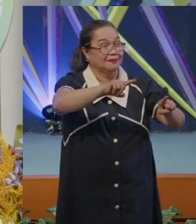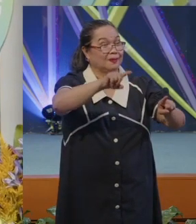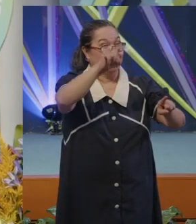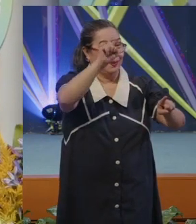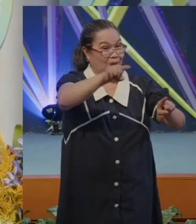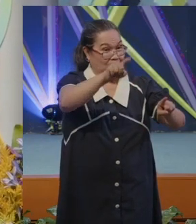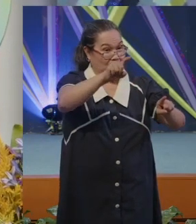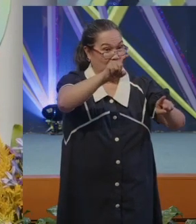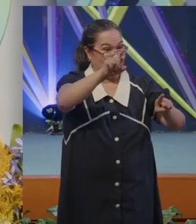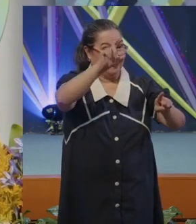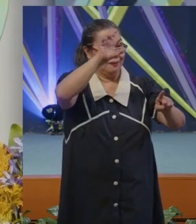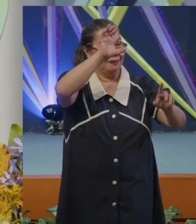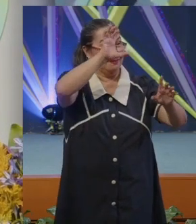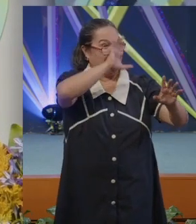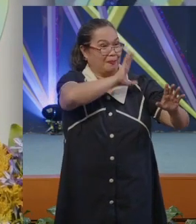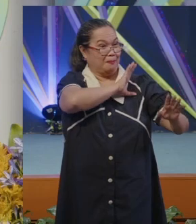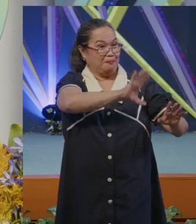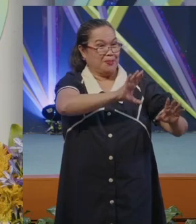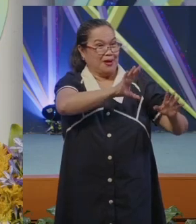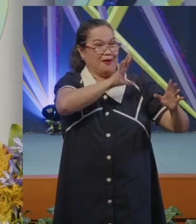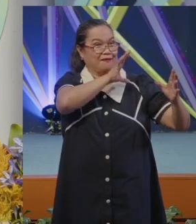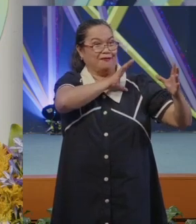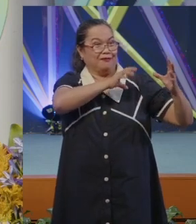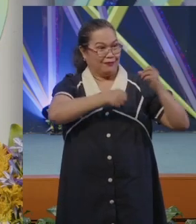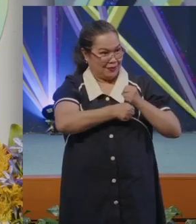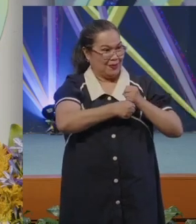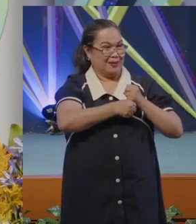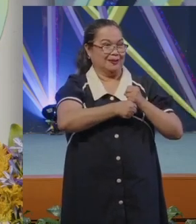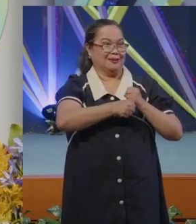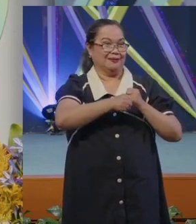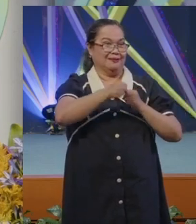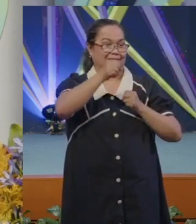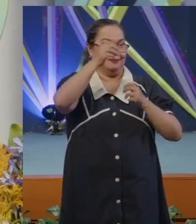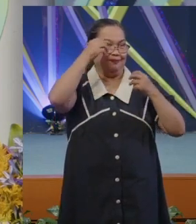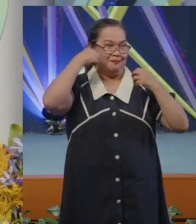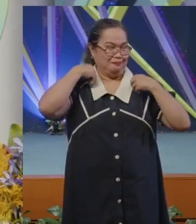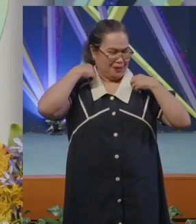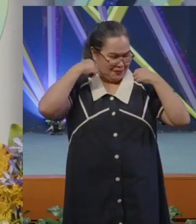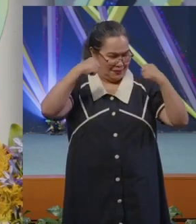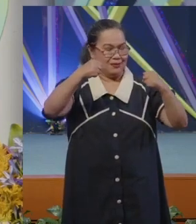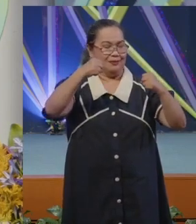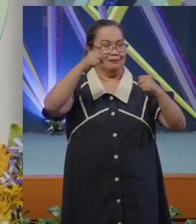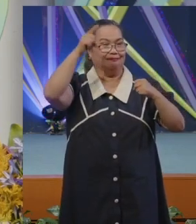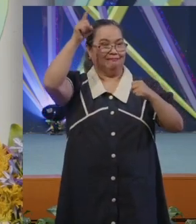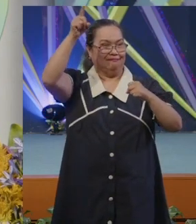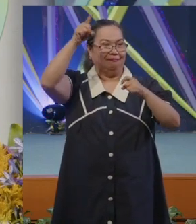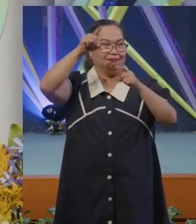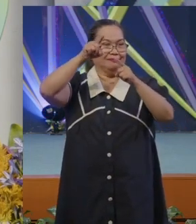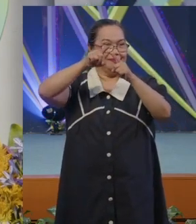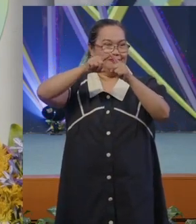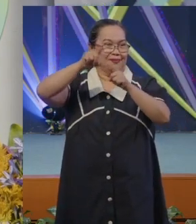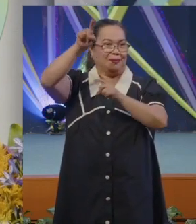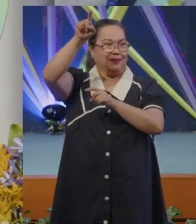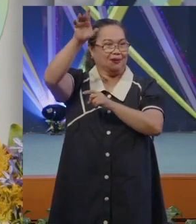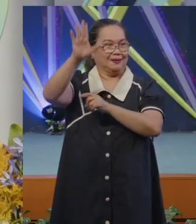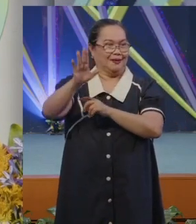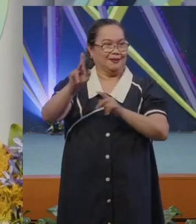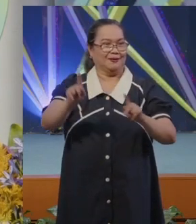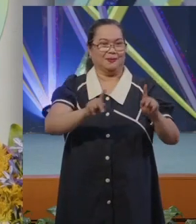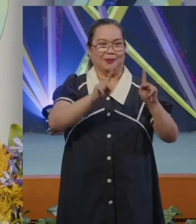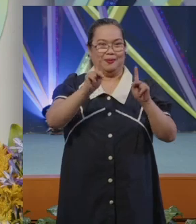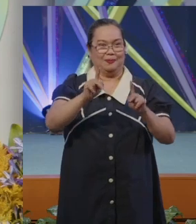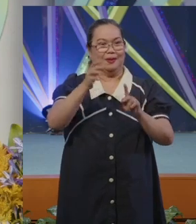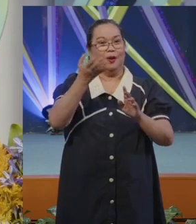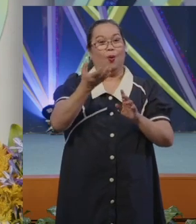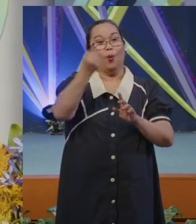umasa sa pangako ng Diyos. Umasa sa kapangyarihan ng Diyos na nasa kanyang